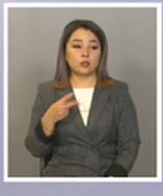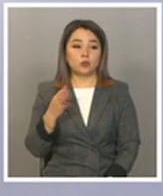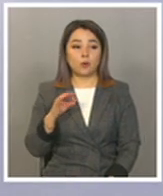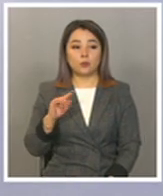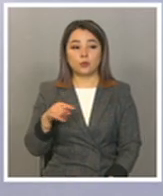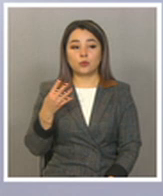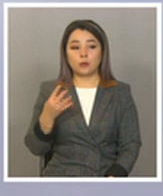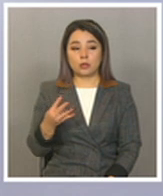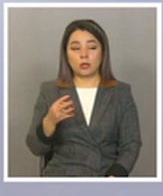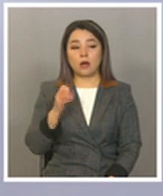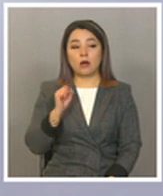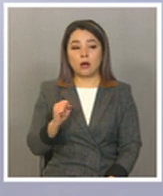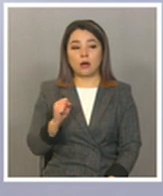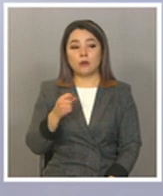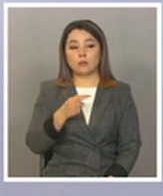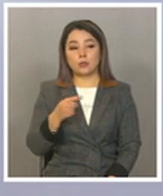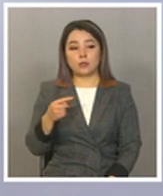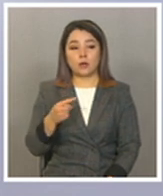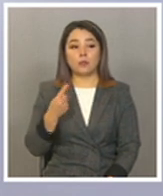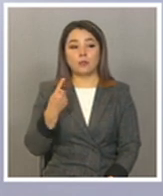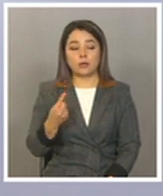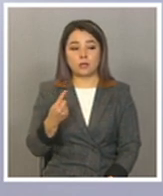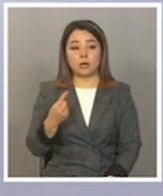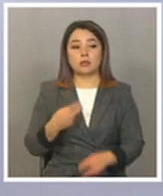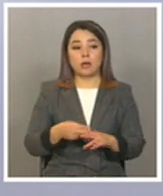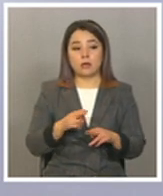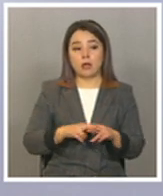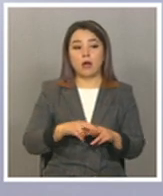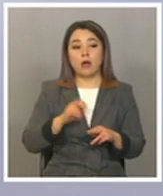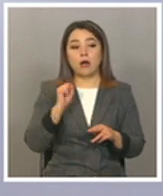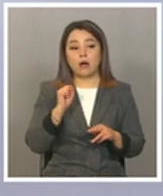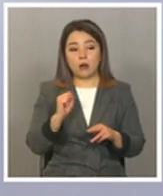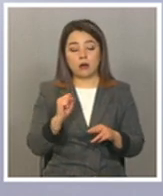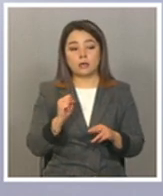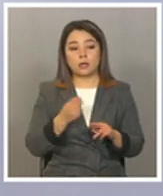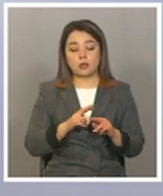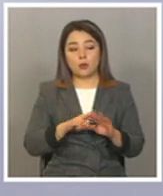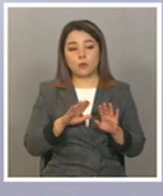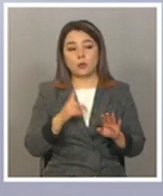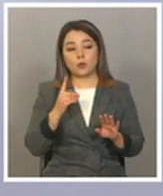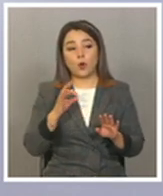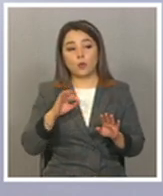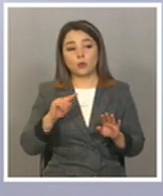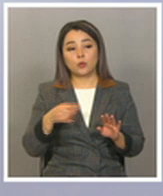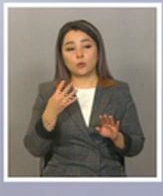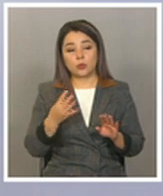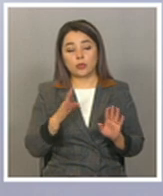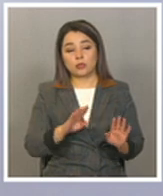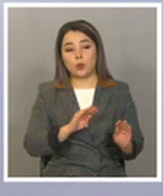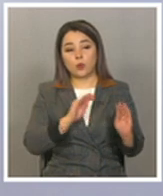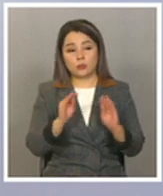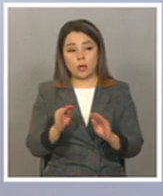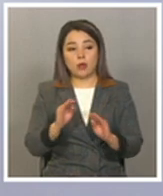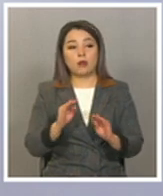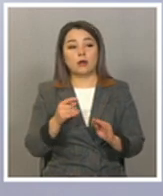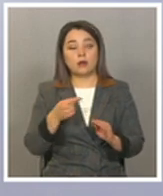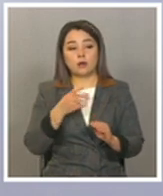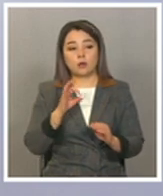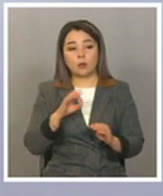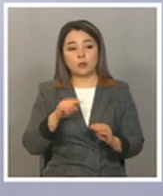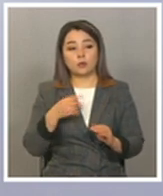0,4. Ал енді А-ның орнына 0,4-ті қойып есептейік. 0,4 азайтылған 1-дің